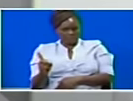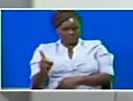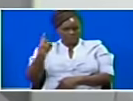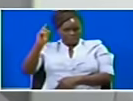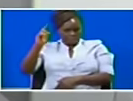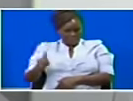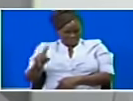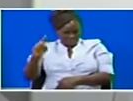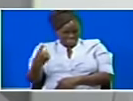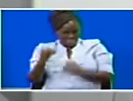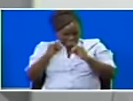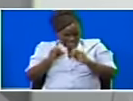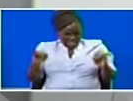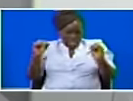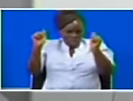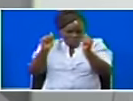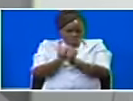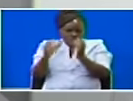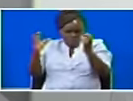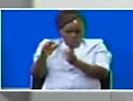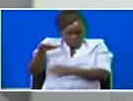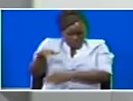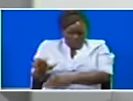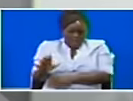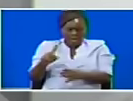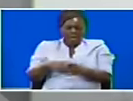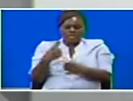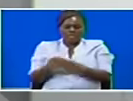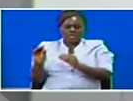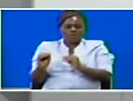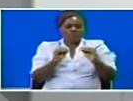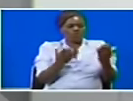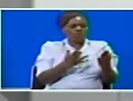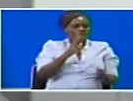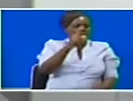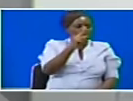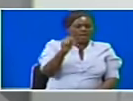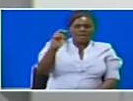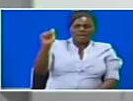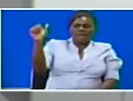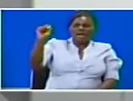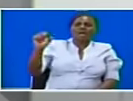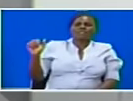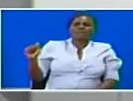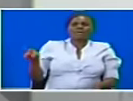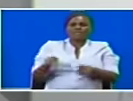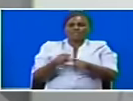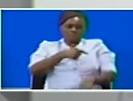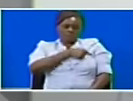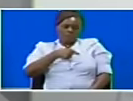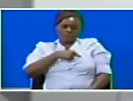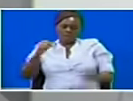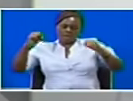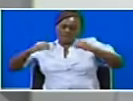lazima kweli afanye kulingana vile conference ya delegates conference tuliagana, tulisema. Kwa